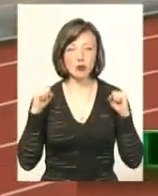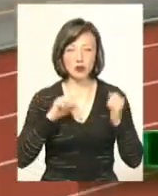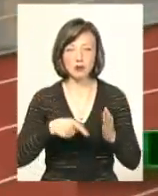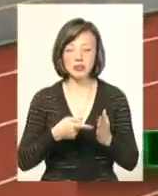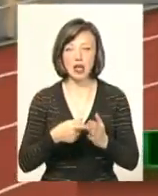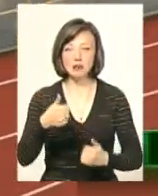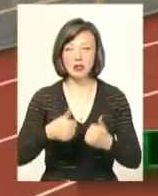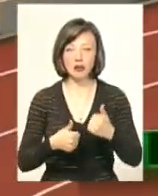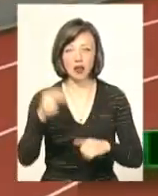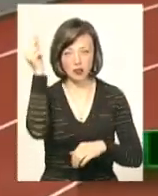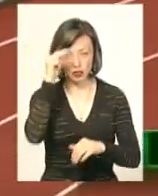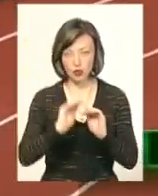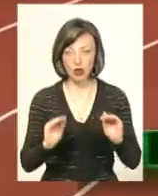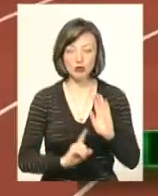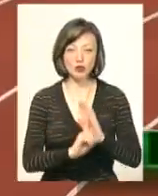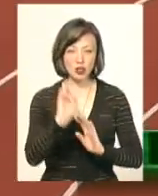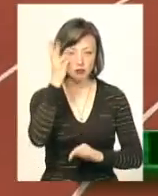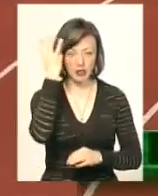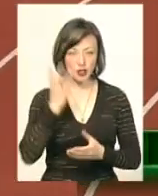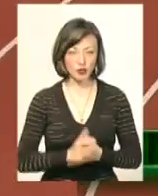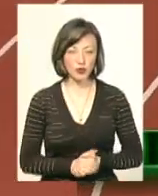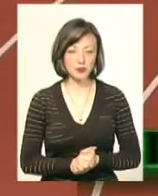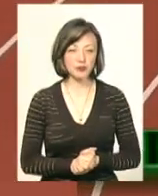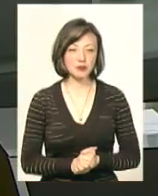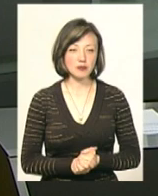Міська спартакіада школярів розпочалась у Хмельницькому.